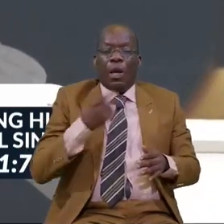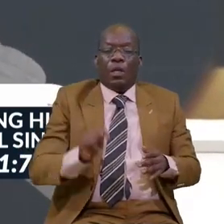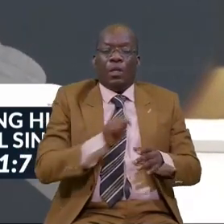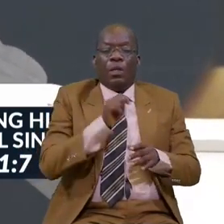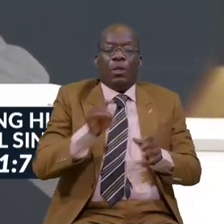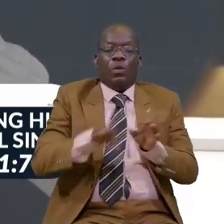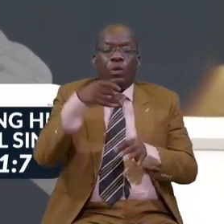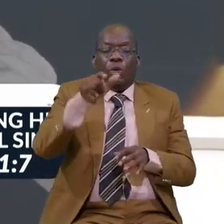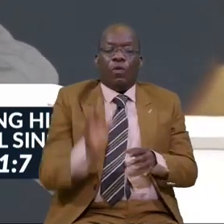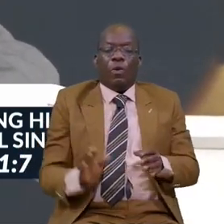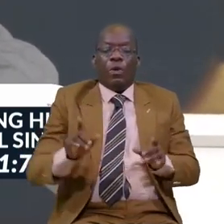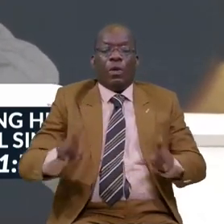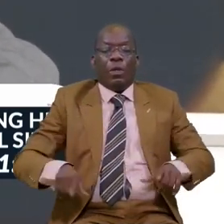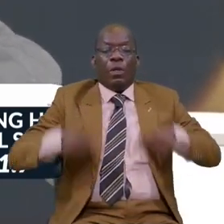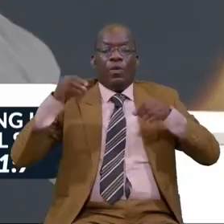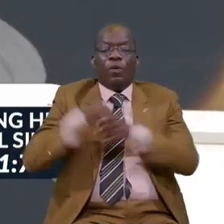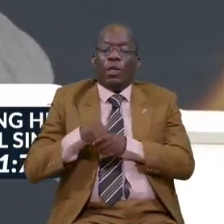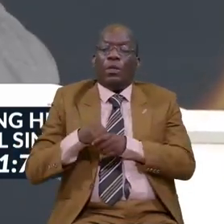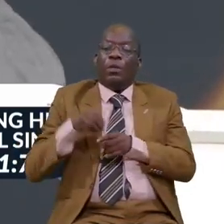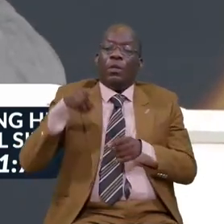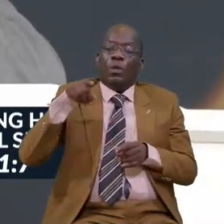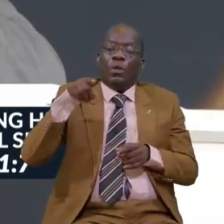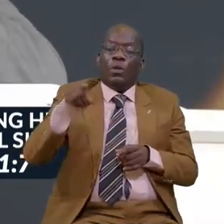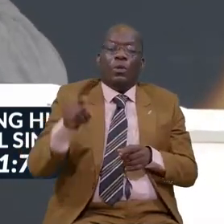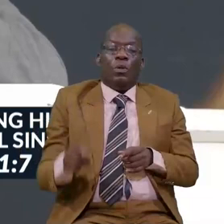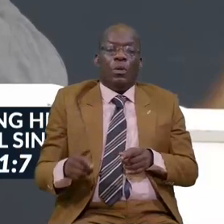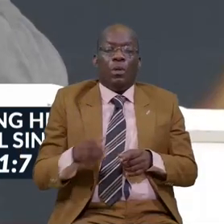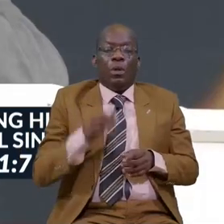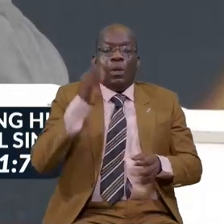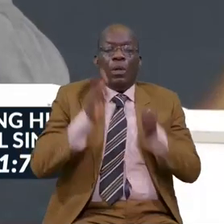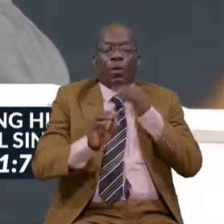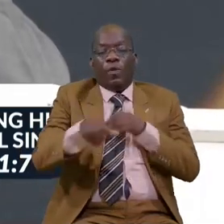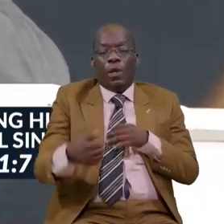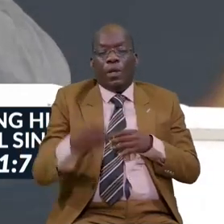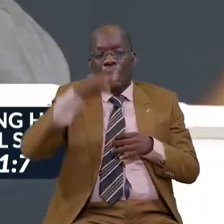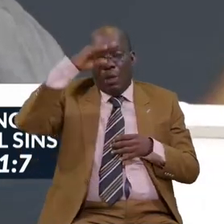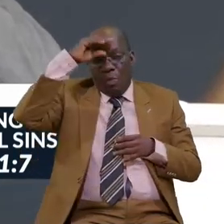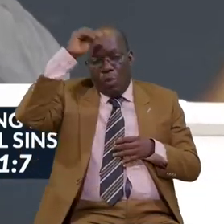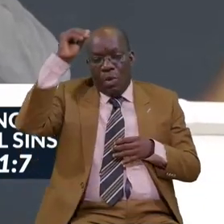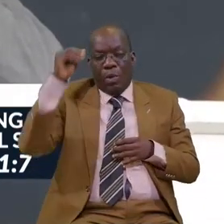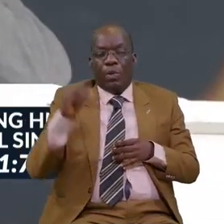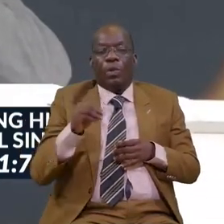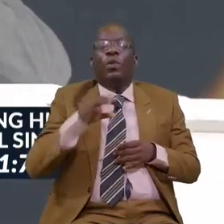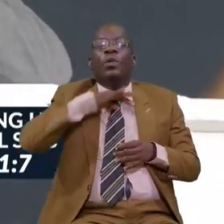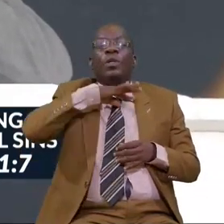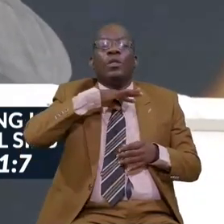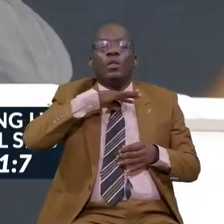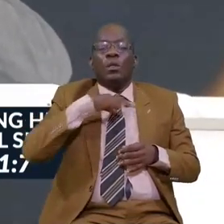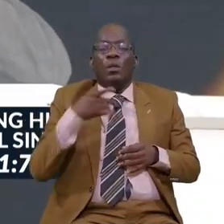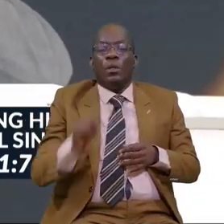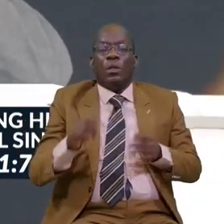16. Ne savez-vous pas que vous êtes le temple de Dieu et que l'Esprit de Dieu habite en vous? Verset 17. Verset